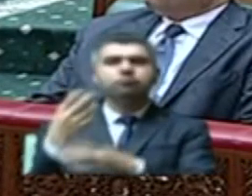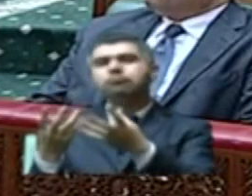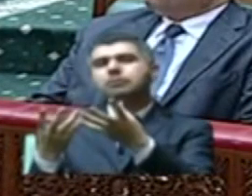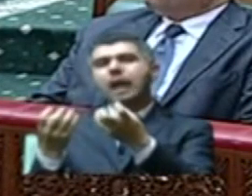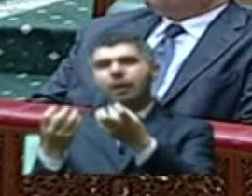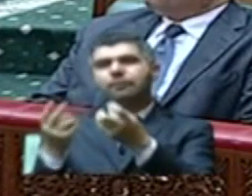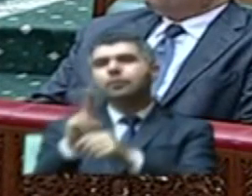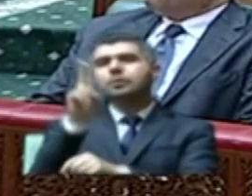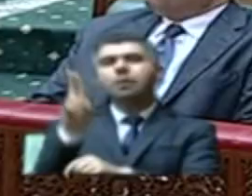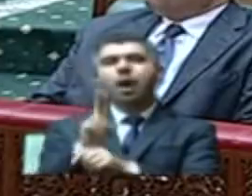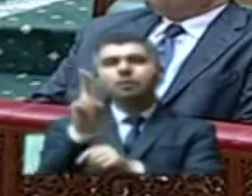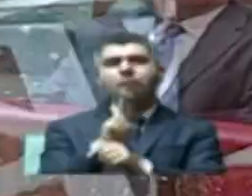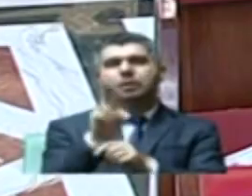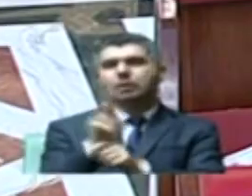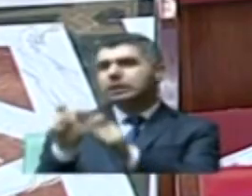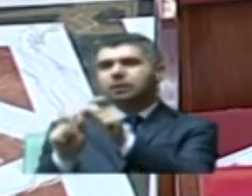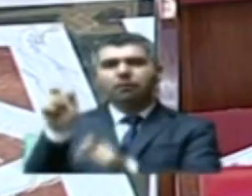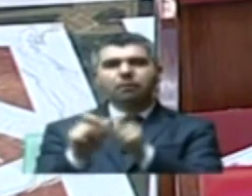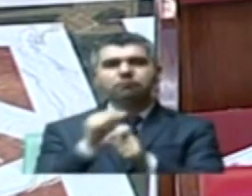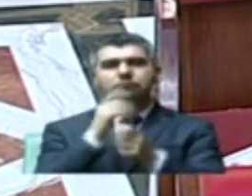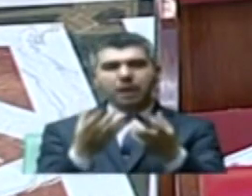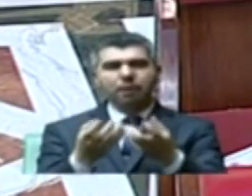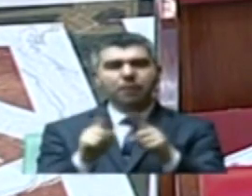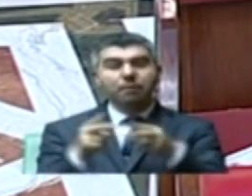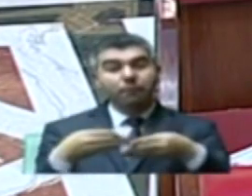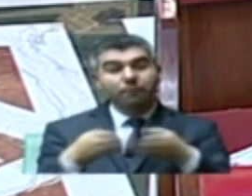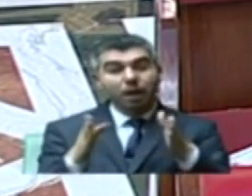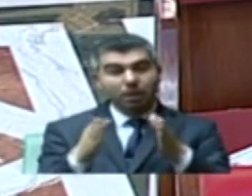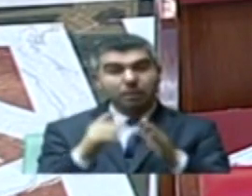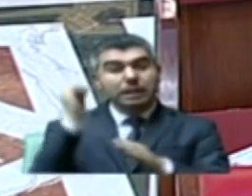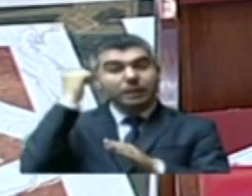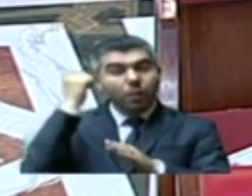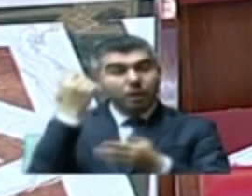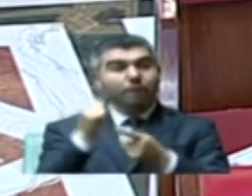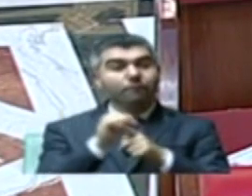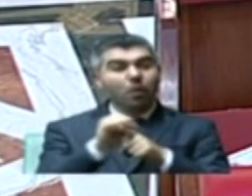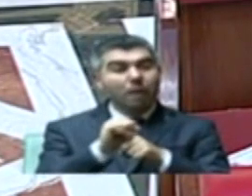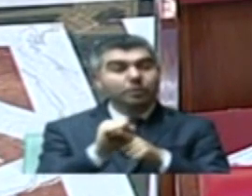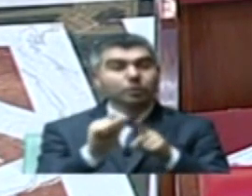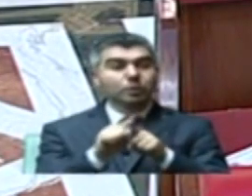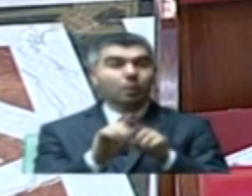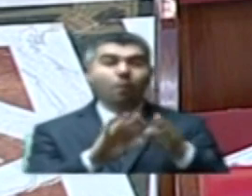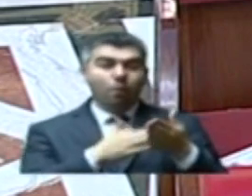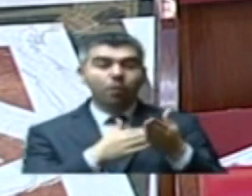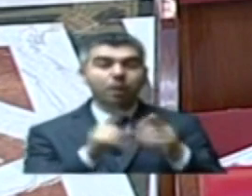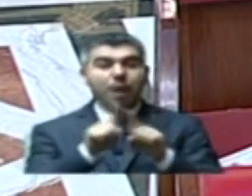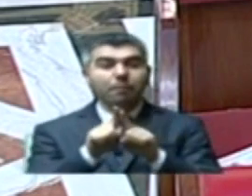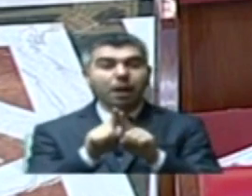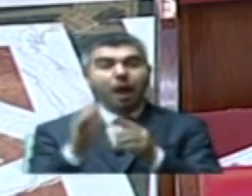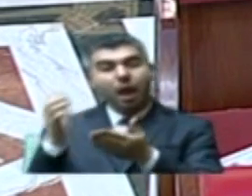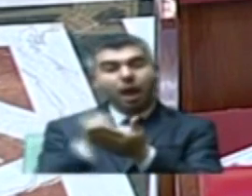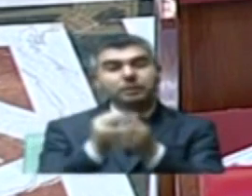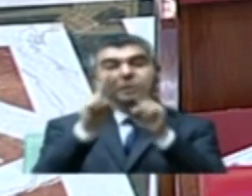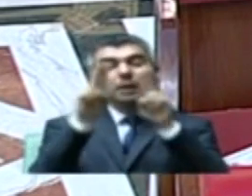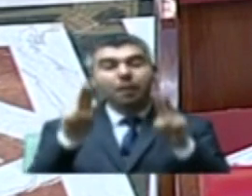المستشارين والنواب المحترمين انه ينبغي ان نفتح فرص التكوين لكل الحاصلين على البكالوريا وبعدد اوفار، وكل واحد عنده